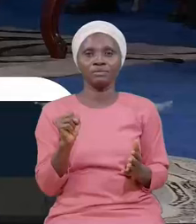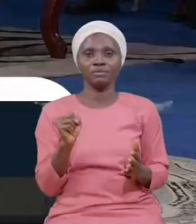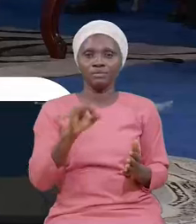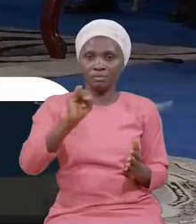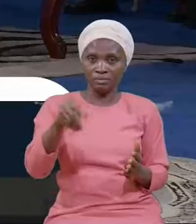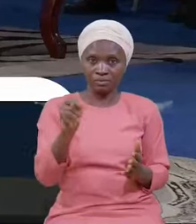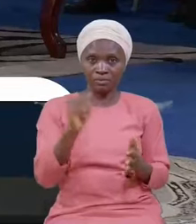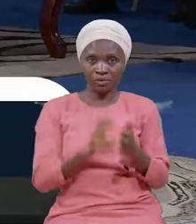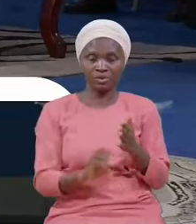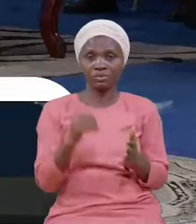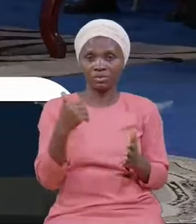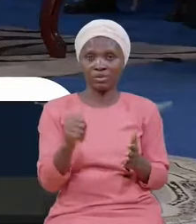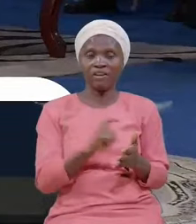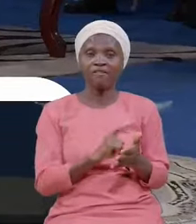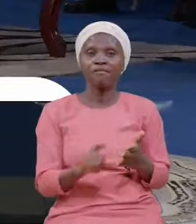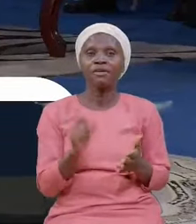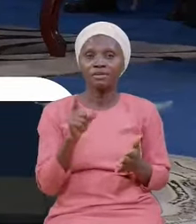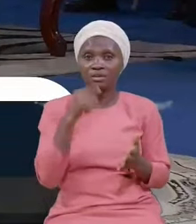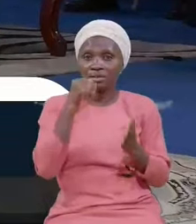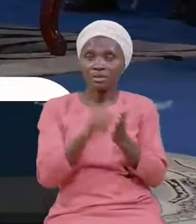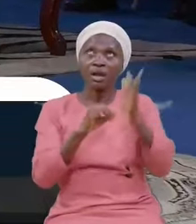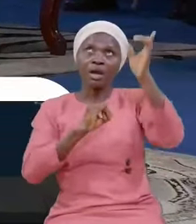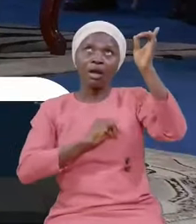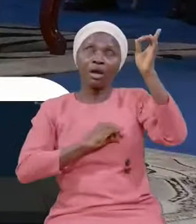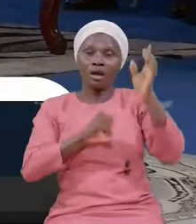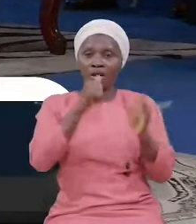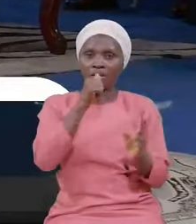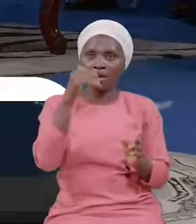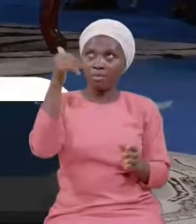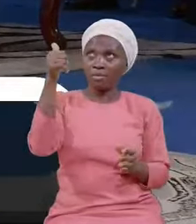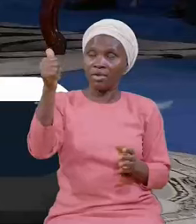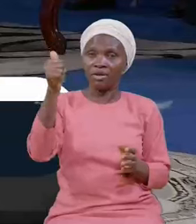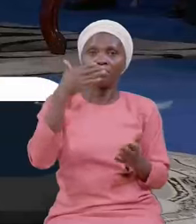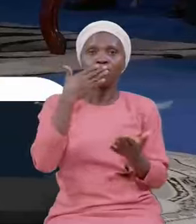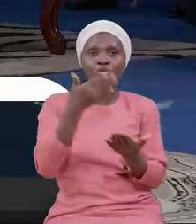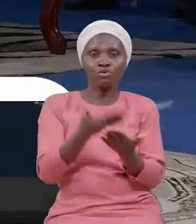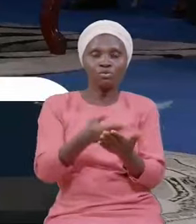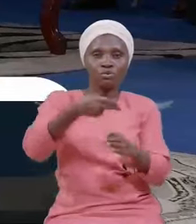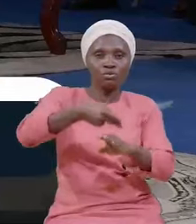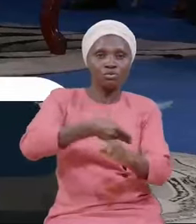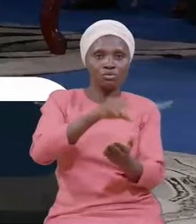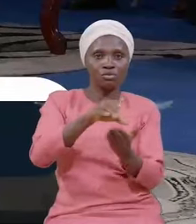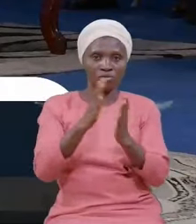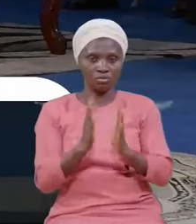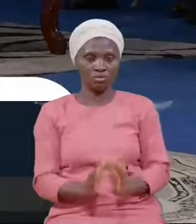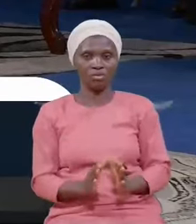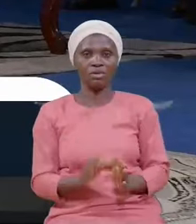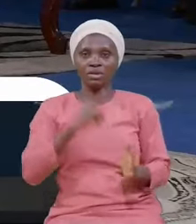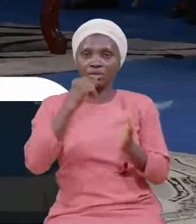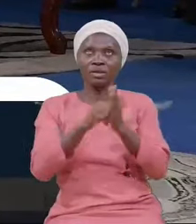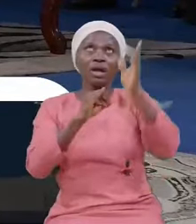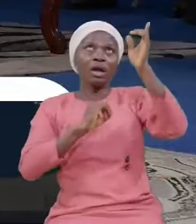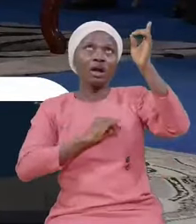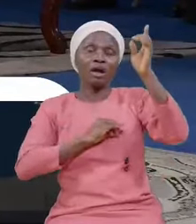10, lisons à partir du verset 11. En Jean 10, 11. Je suis le bon berger. C'est très clair. Je